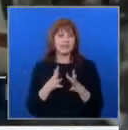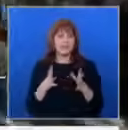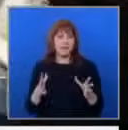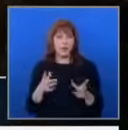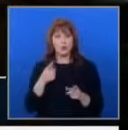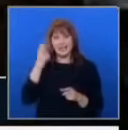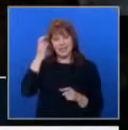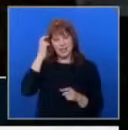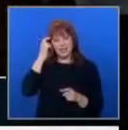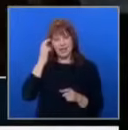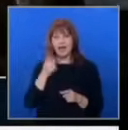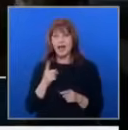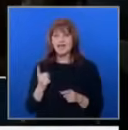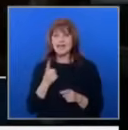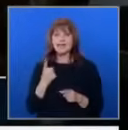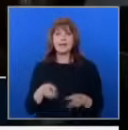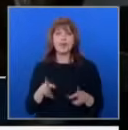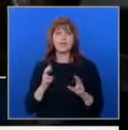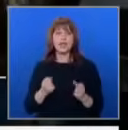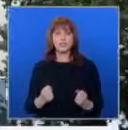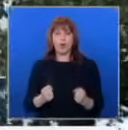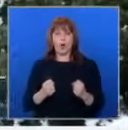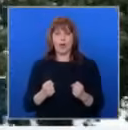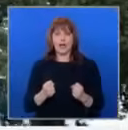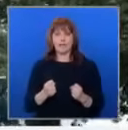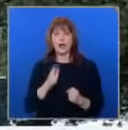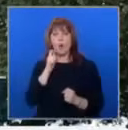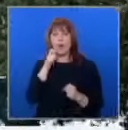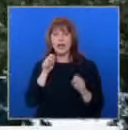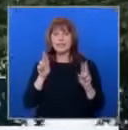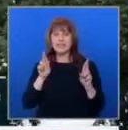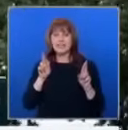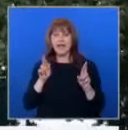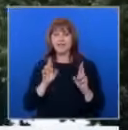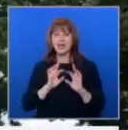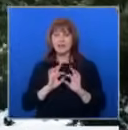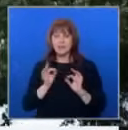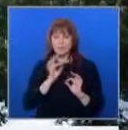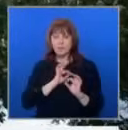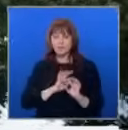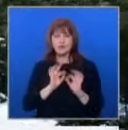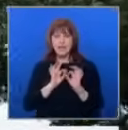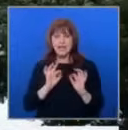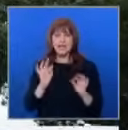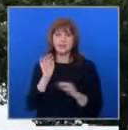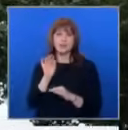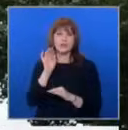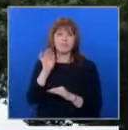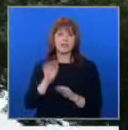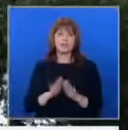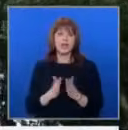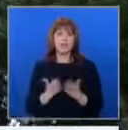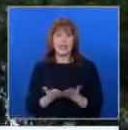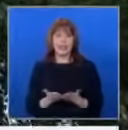за Киев. Освен решение за укрепване на отбраната и Украйна се надява да получи и ясни послания за бъдещето и членство в